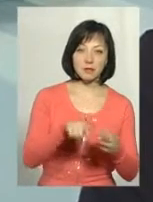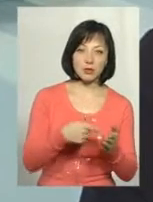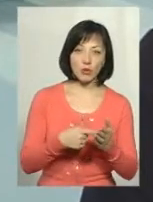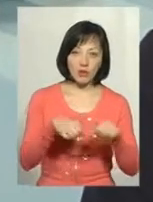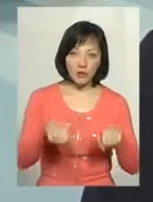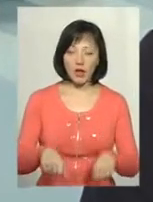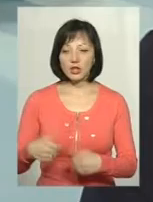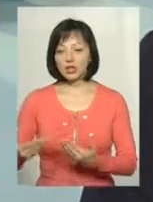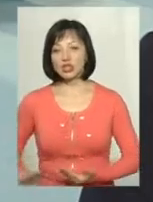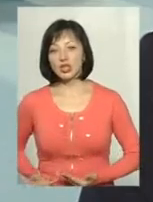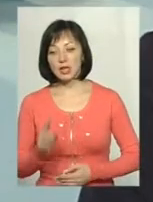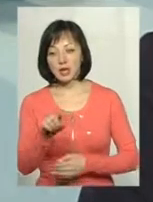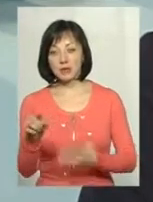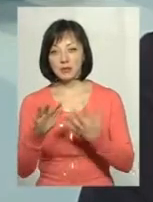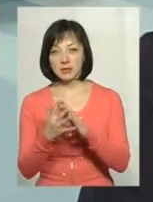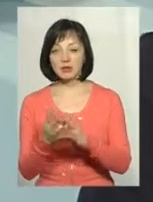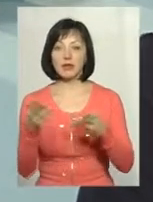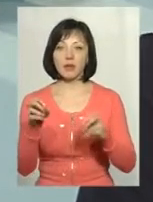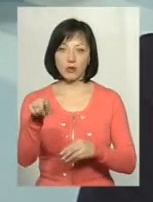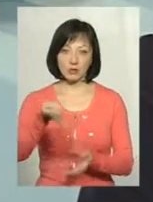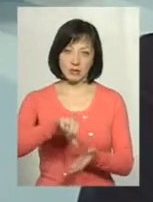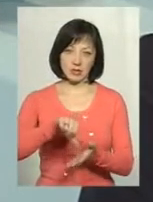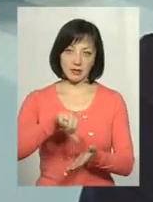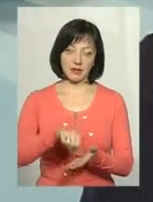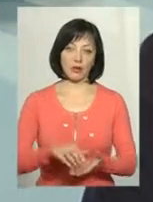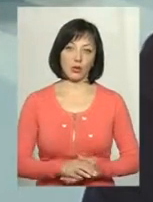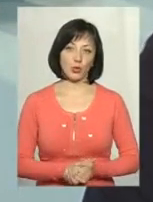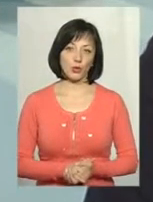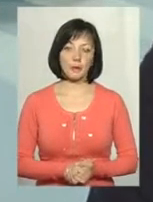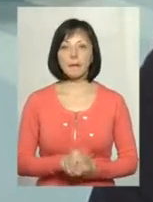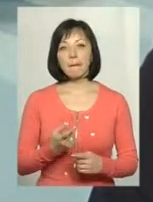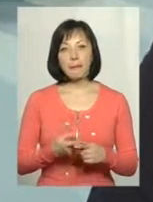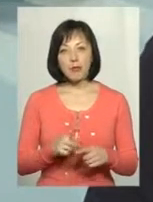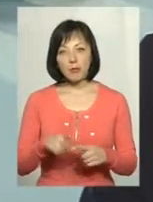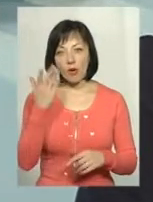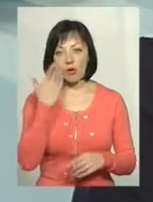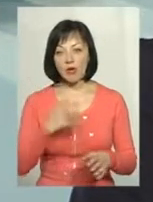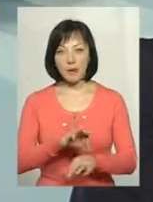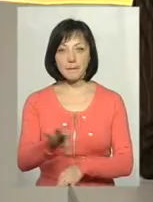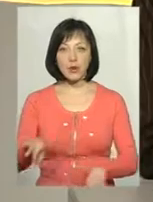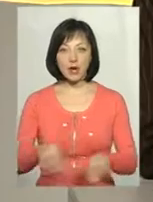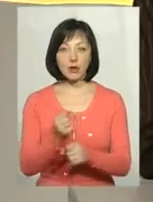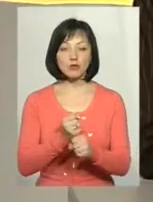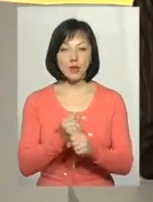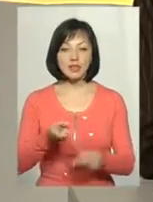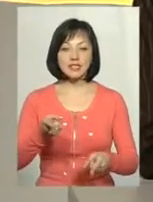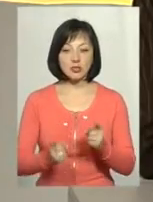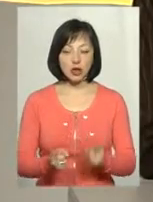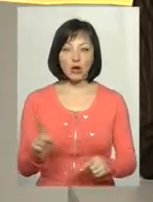жителями населених пунктів, яких вони представляють. Тому, коли ми оці проекти розробляли, звичайно, що